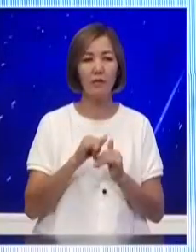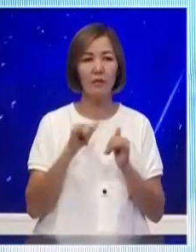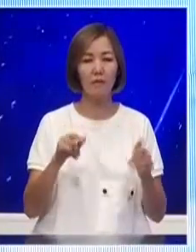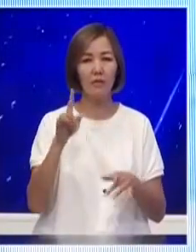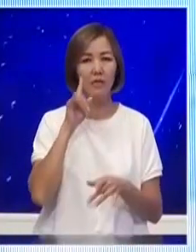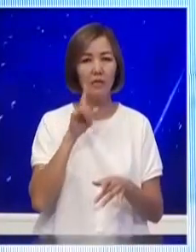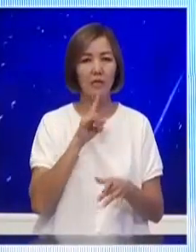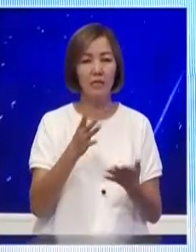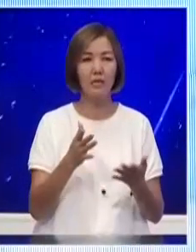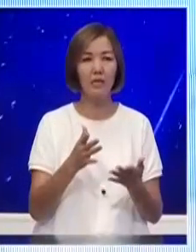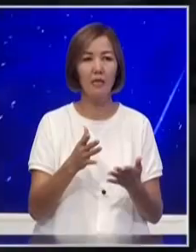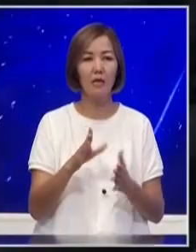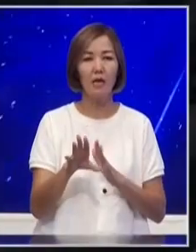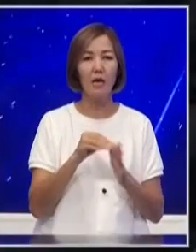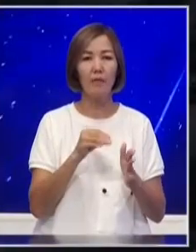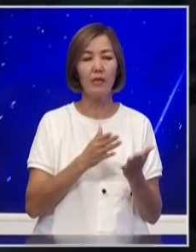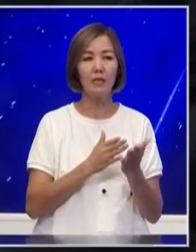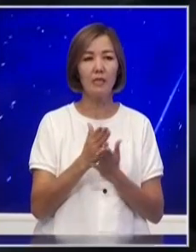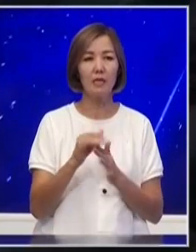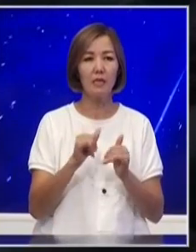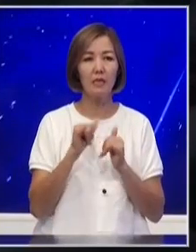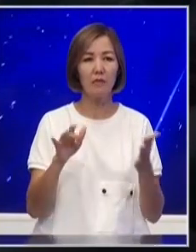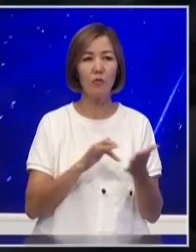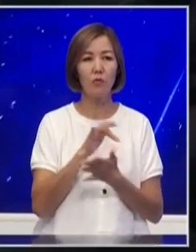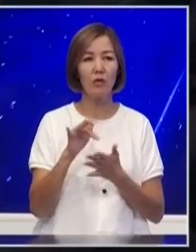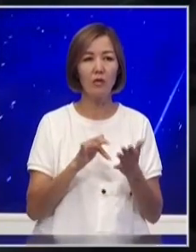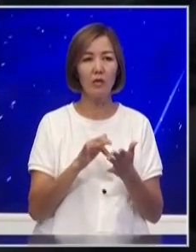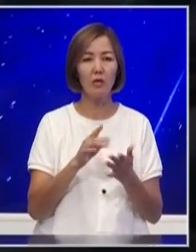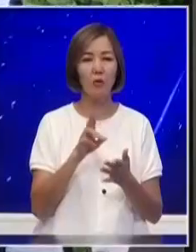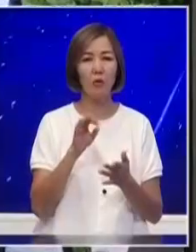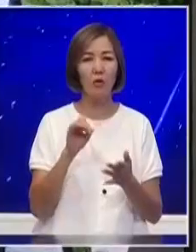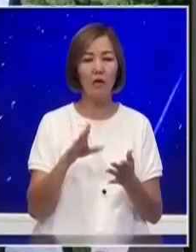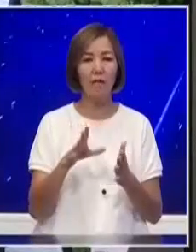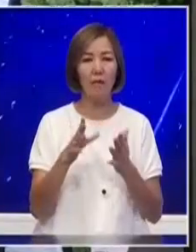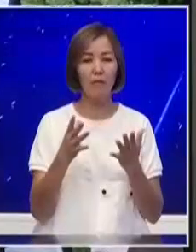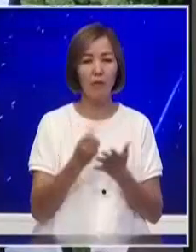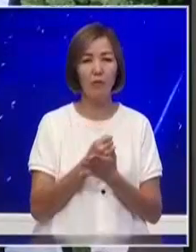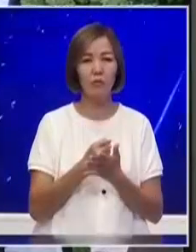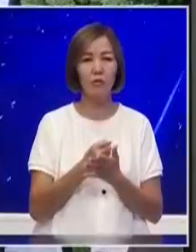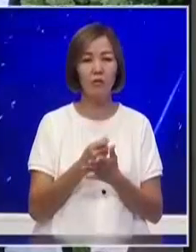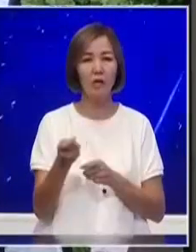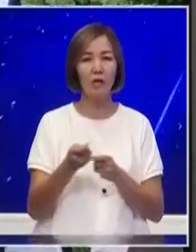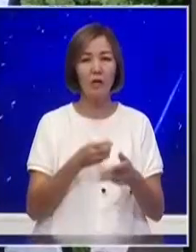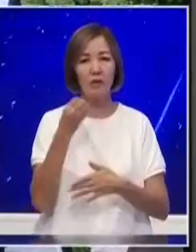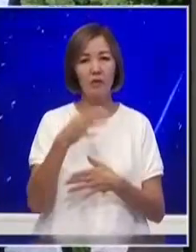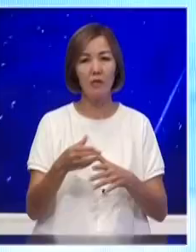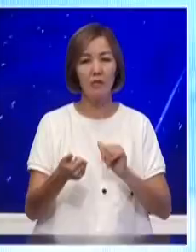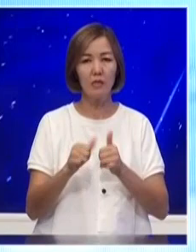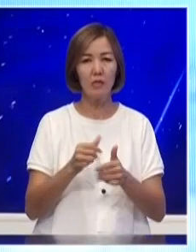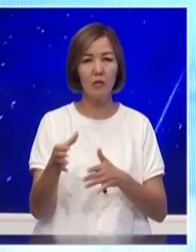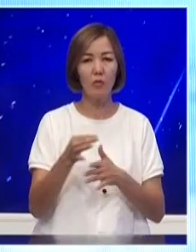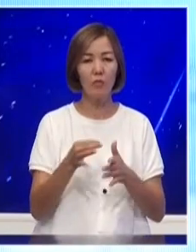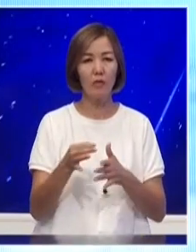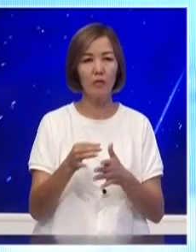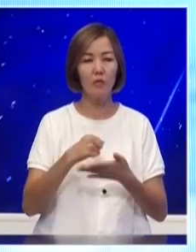его словам, определена новая стратегия развития города Кунаев, получившего административный статус. Генеральный план областного